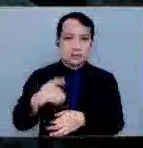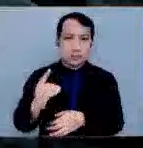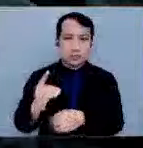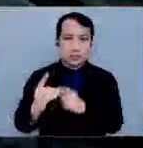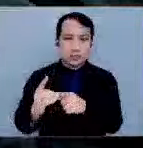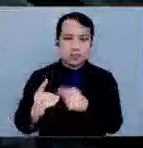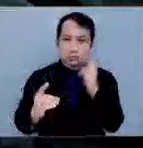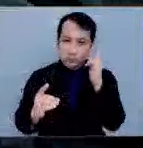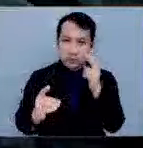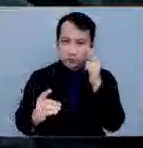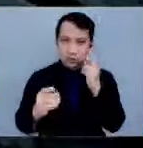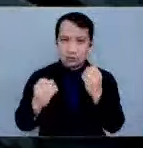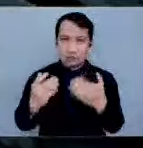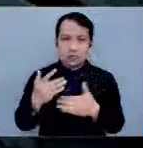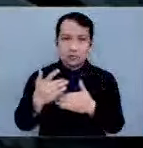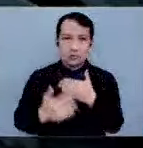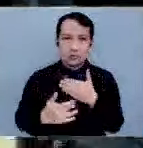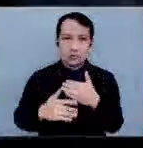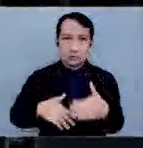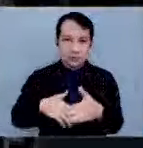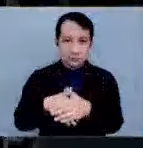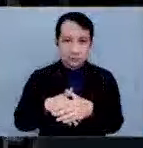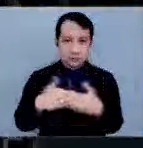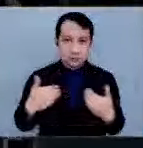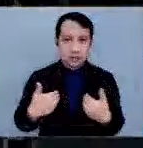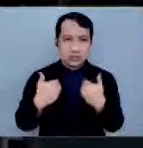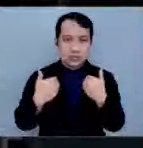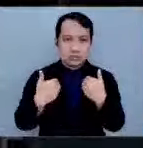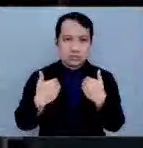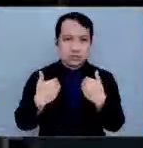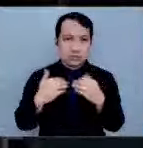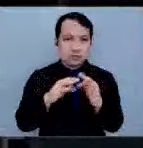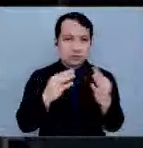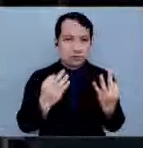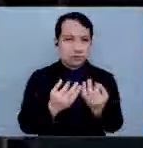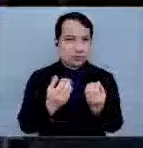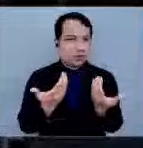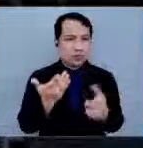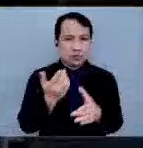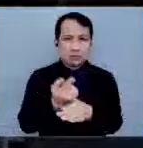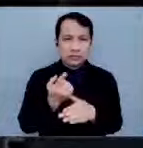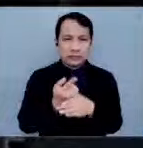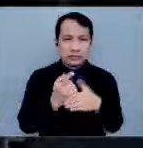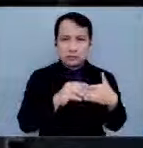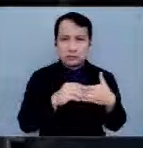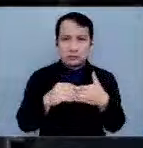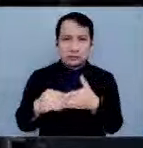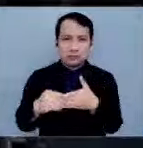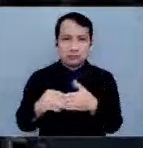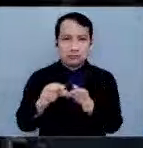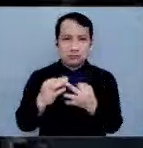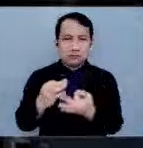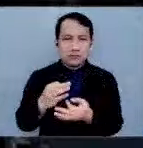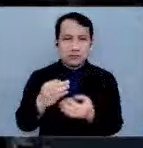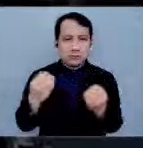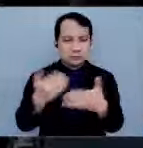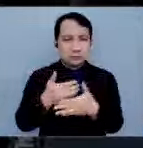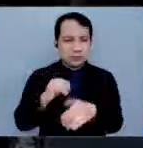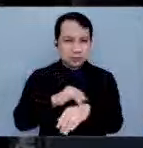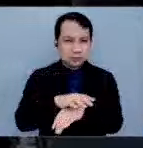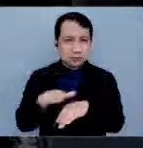bakit maagang nabubuntis sa mga teenager, gaya ng family factors o kawalan ng tamang gabay ng magulang, peer pressure o impluwensya ng